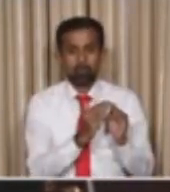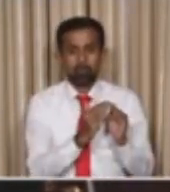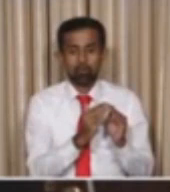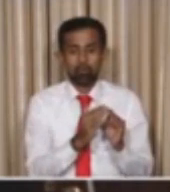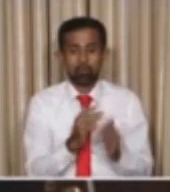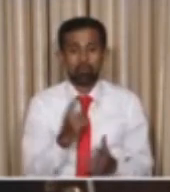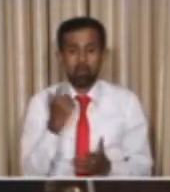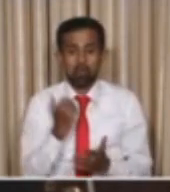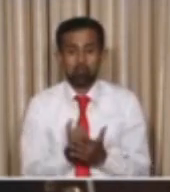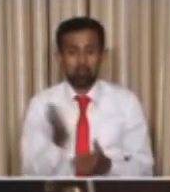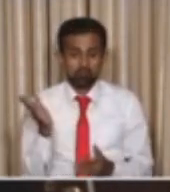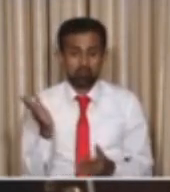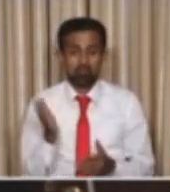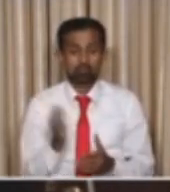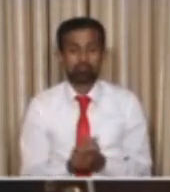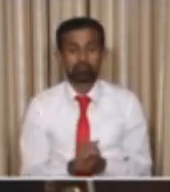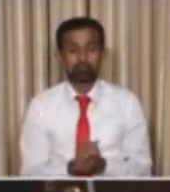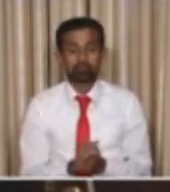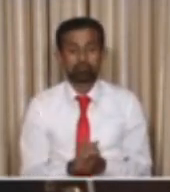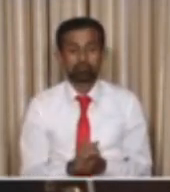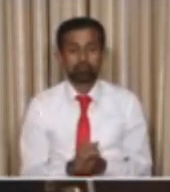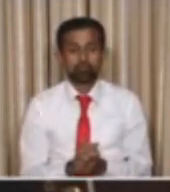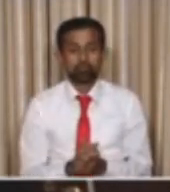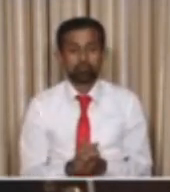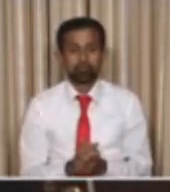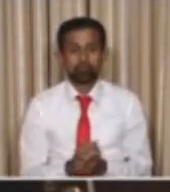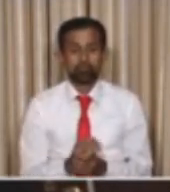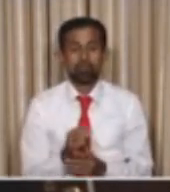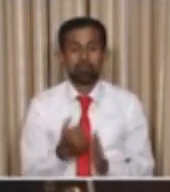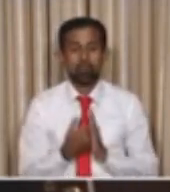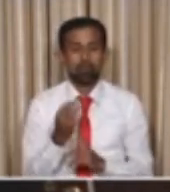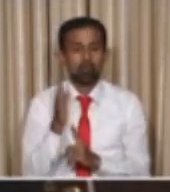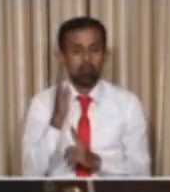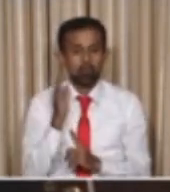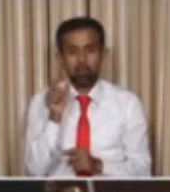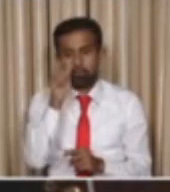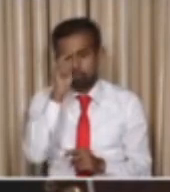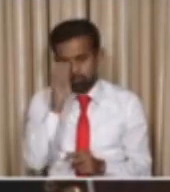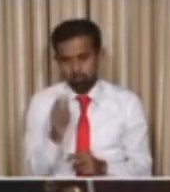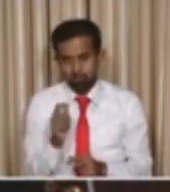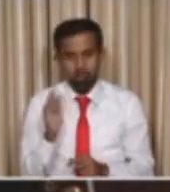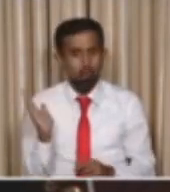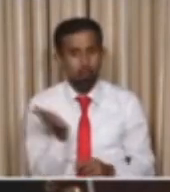පණ අදින තත්ත්වයට පත් වෙලා තිබෙනවා. එතකොට ගරු සභාපතිතුමනි මේ සියල්ල